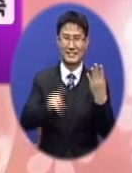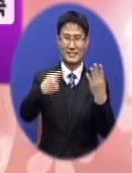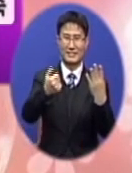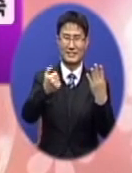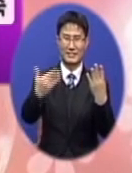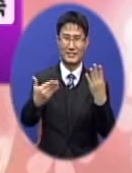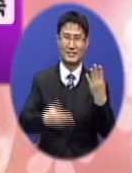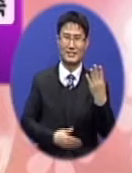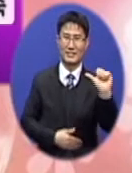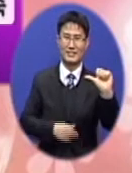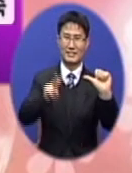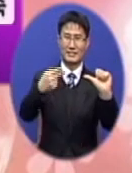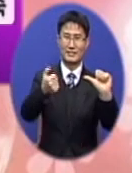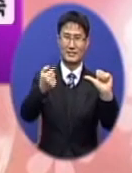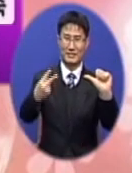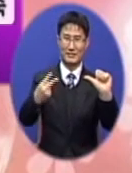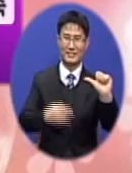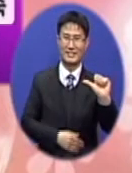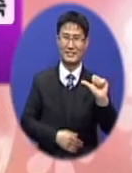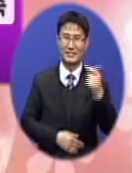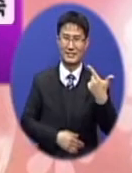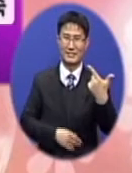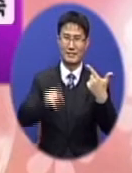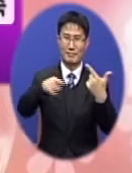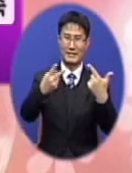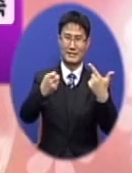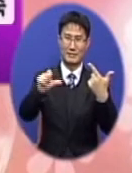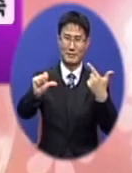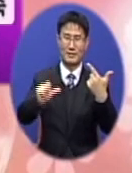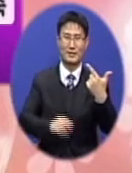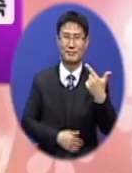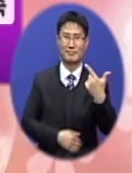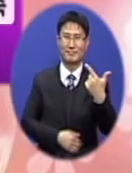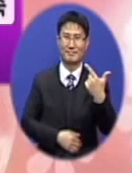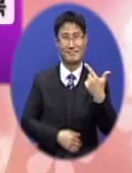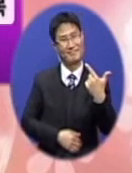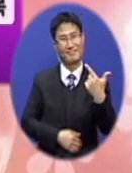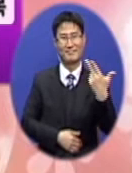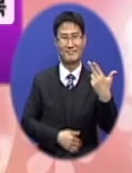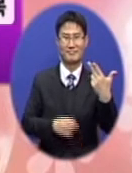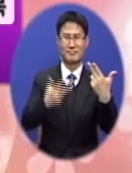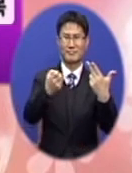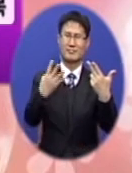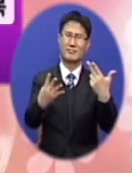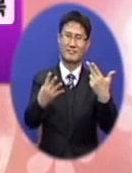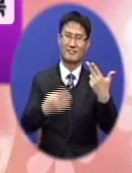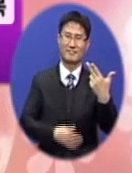4번 159표, 5번 251표, 6번 125표, 야, 네.